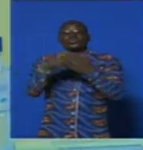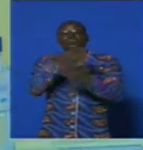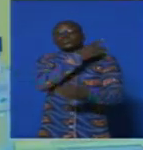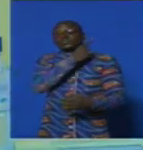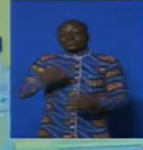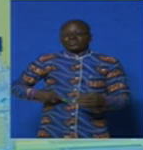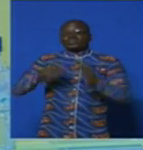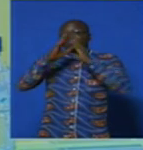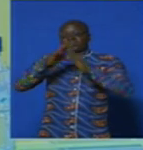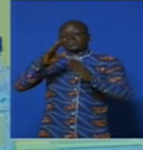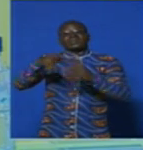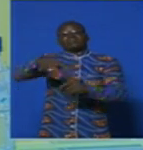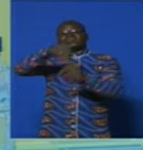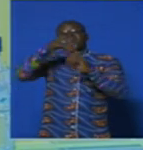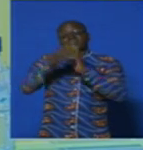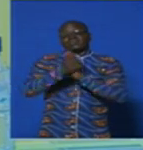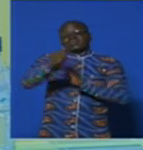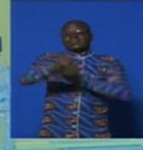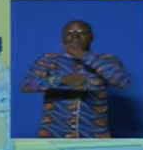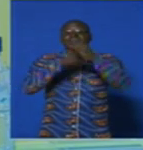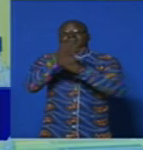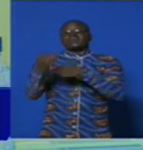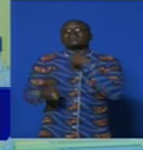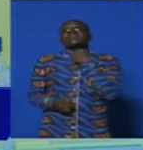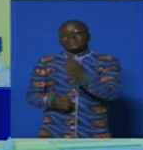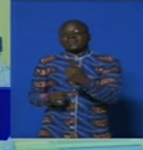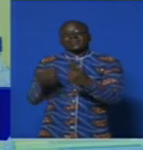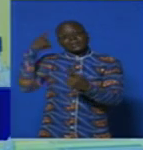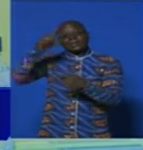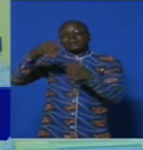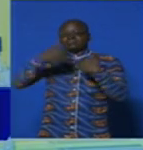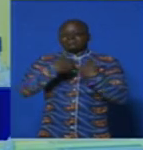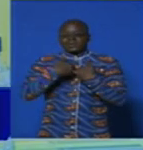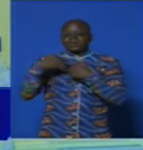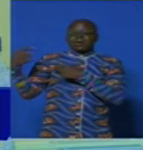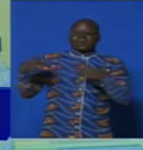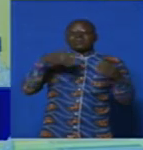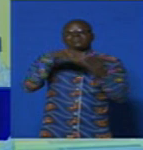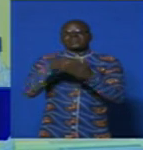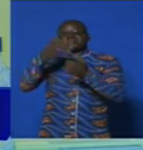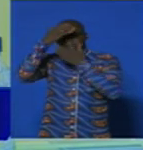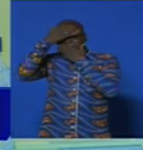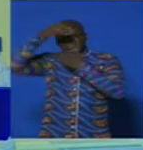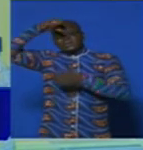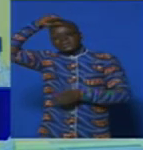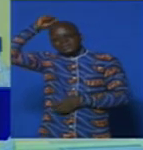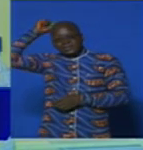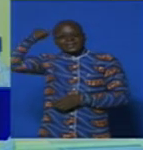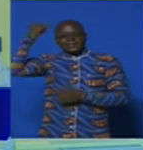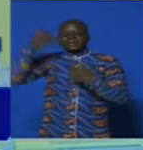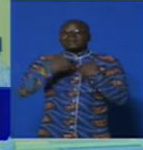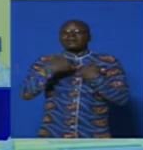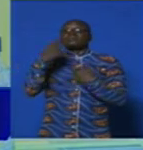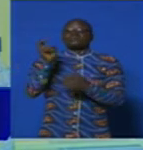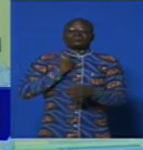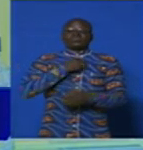internationaux disent aujourd'hui, quand ils ont l'occasion, que dans la lutte contre le terrorisme au Sahel, il y a 2 ventres mous,